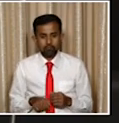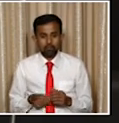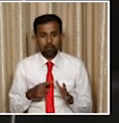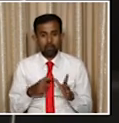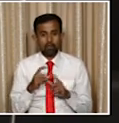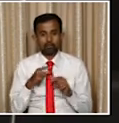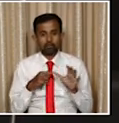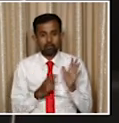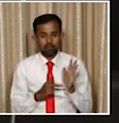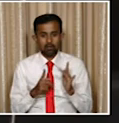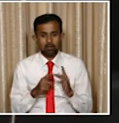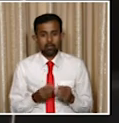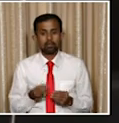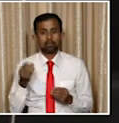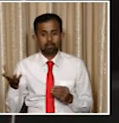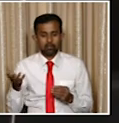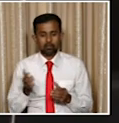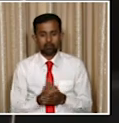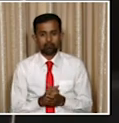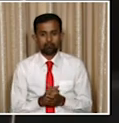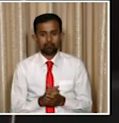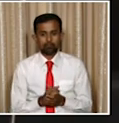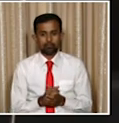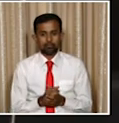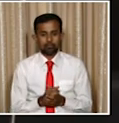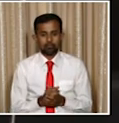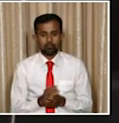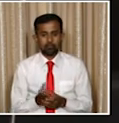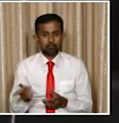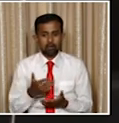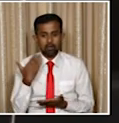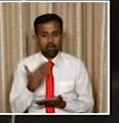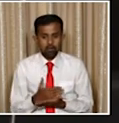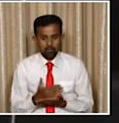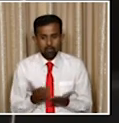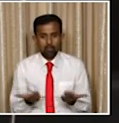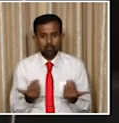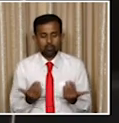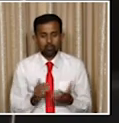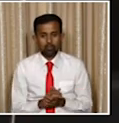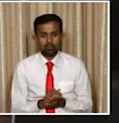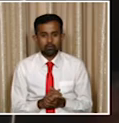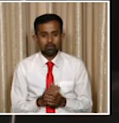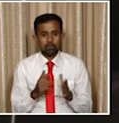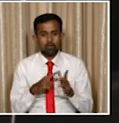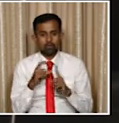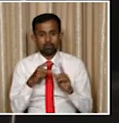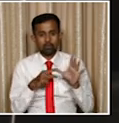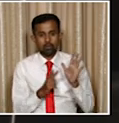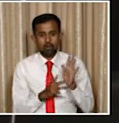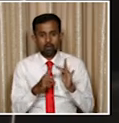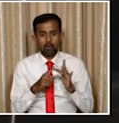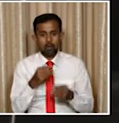வைக்கிறது. ஏன் இவ்வாறான ஒரு அநியாயத்தை செய்கிறீர்கள்? நாங்கள் கேட்கிறோம், அந்த பிரைவேட் காணி அதானி குழுமம் என்பது இந்திய அரசாங்கம் அல்ல, அவர்களும் ஒரு